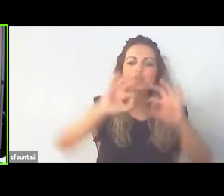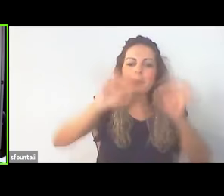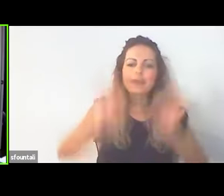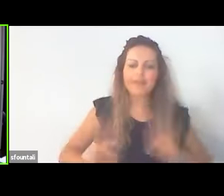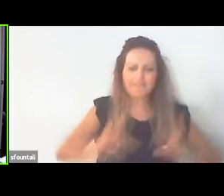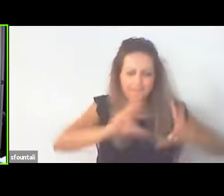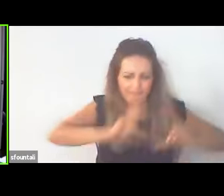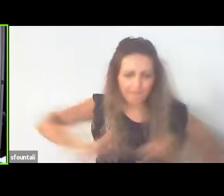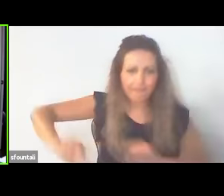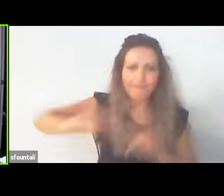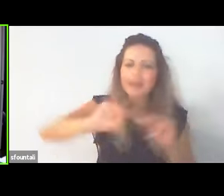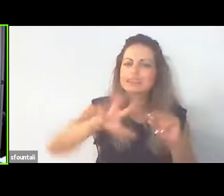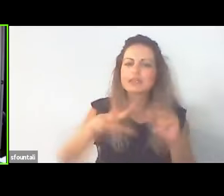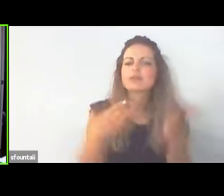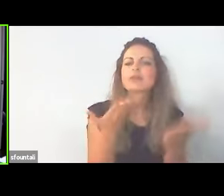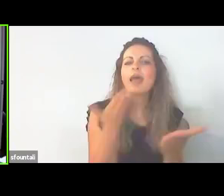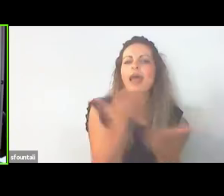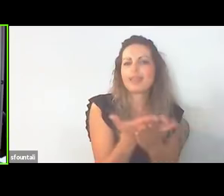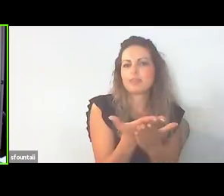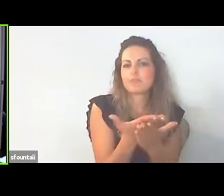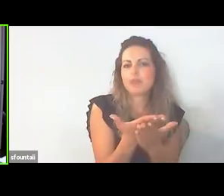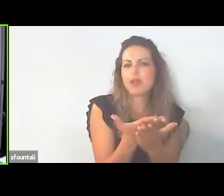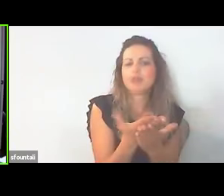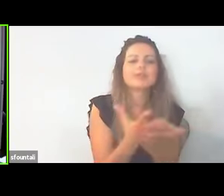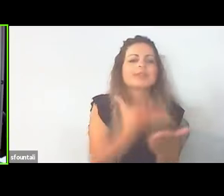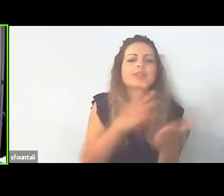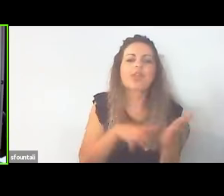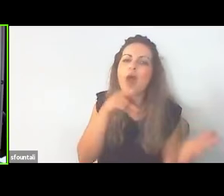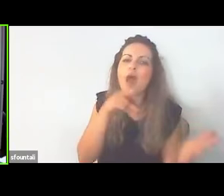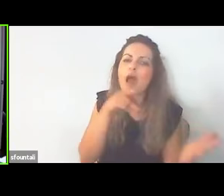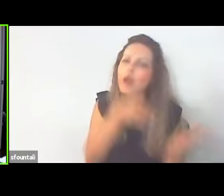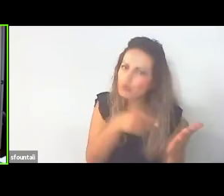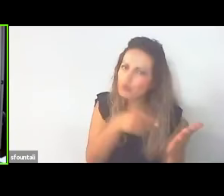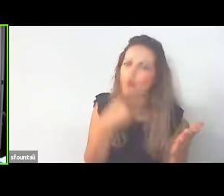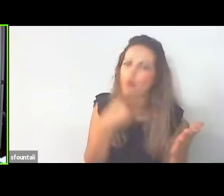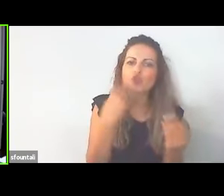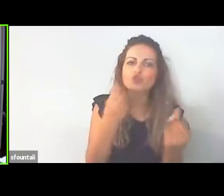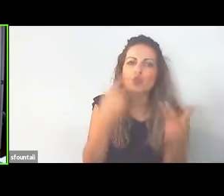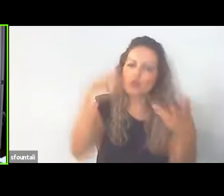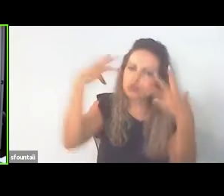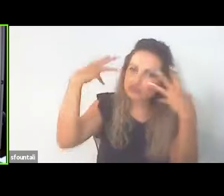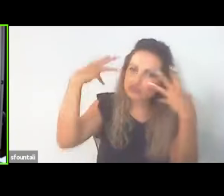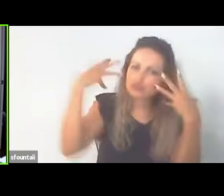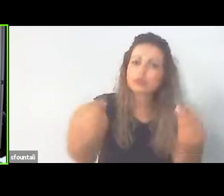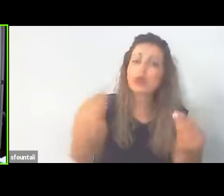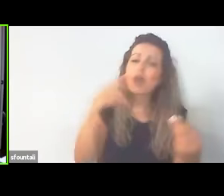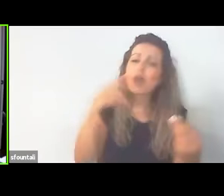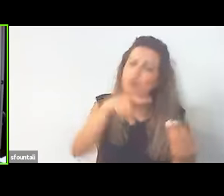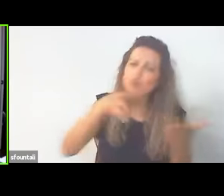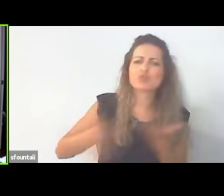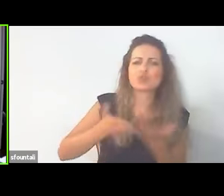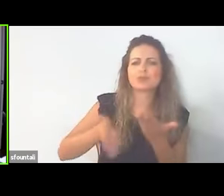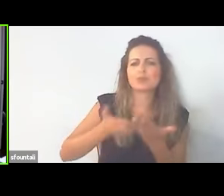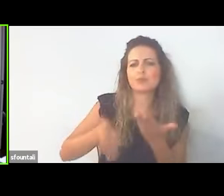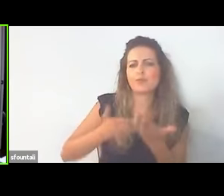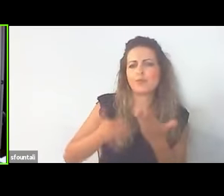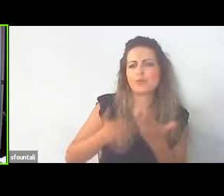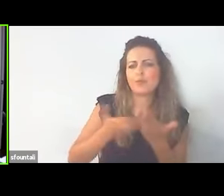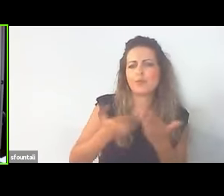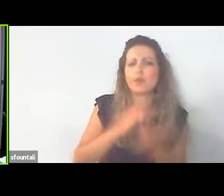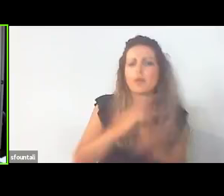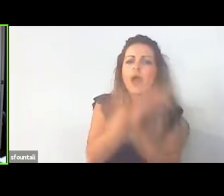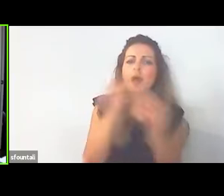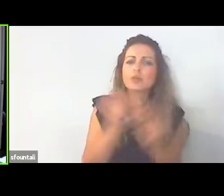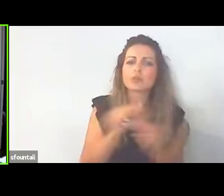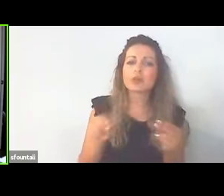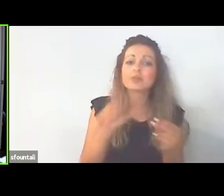αιτήματος με έναν εύληπτο και κατανοητό τρόπο, μπόρεσαν να συνδράμουν έτσι ώστε να μπορέσει να υλοποιηθεί τελικά ένα τέτοιο